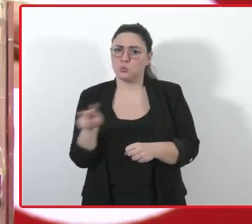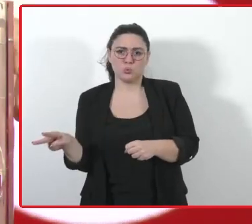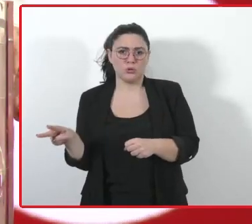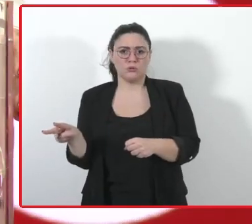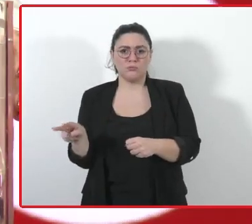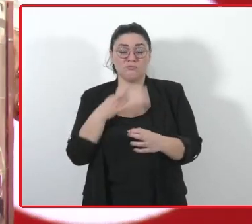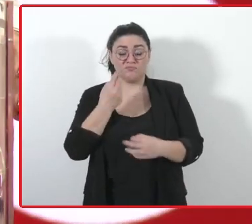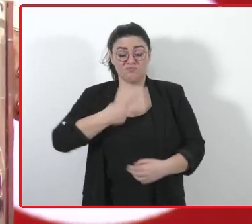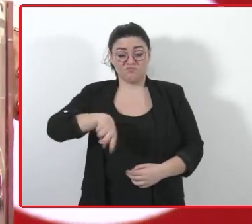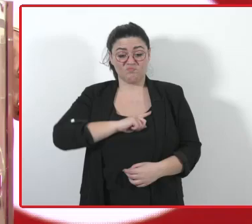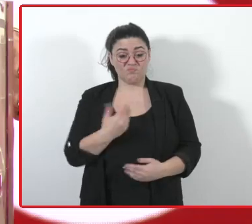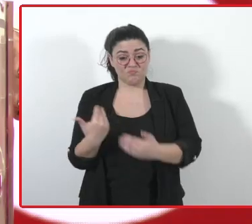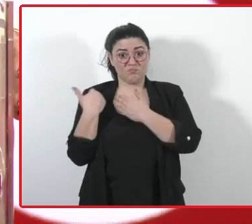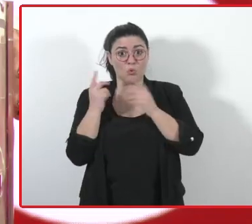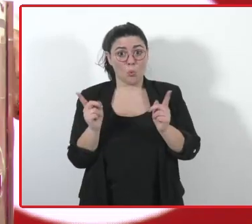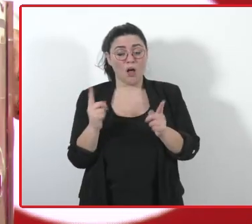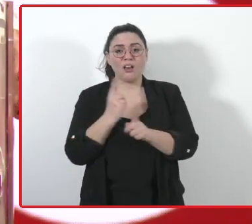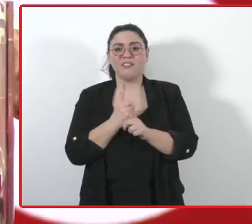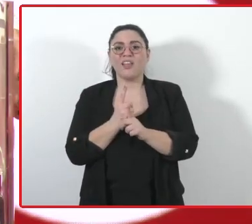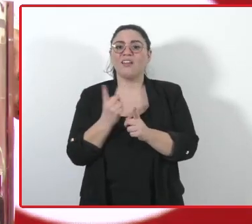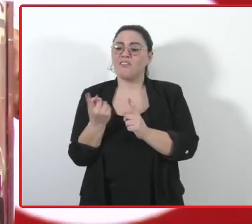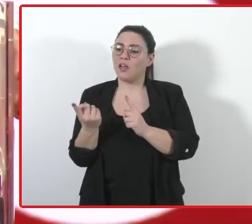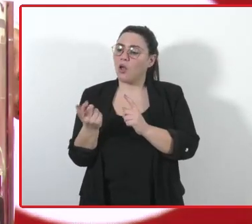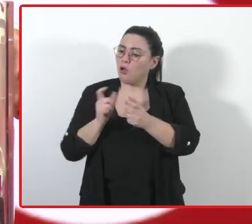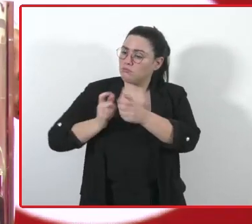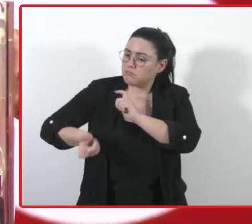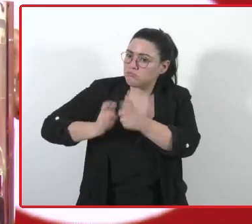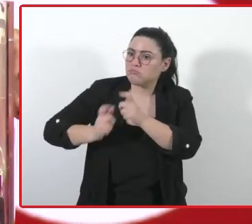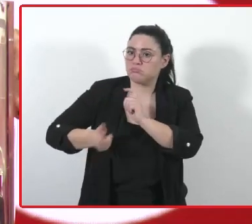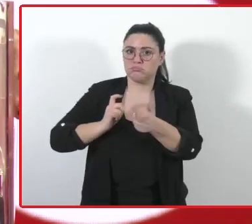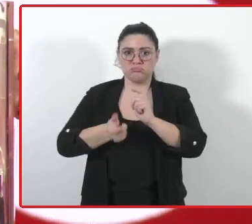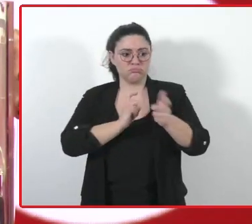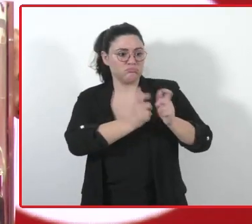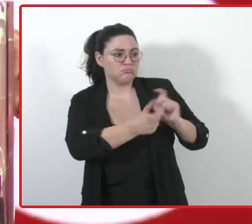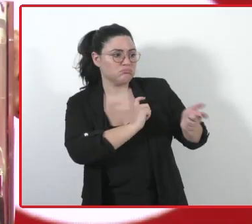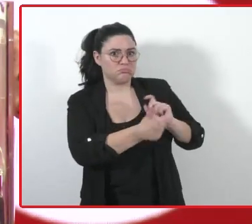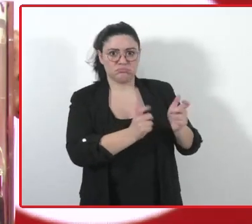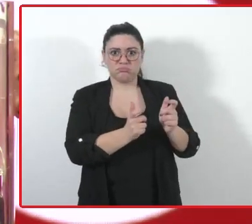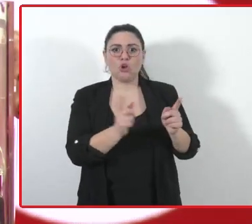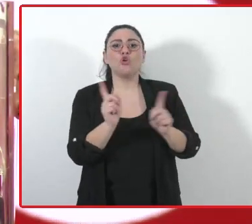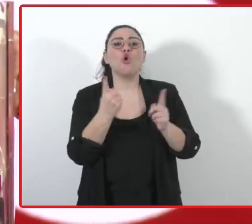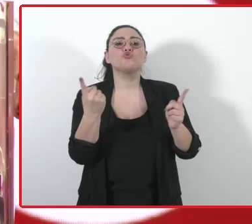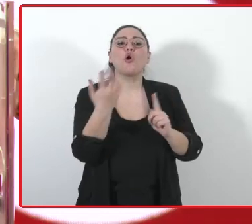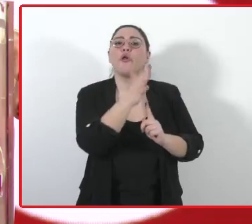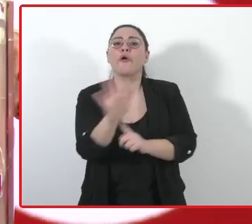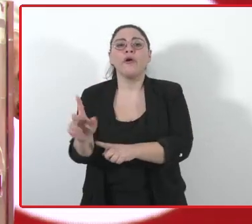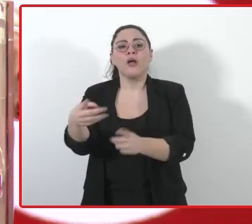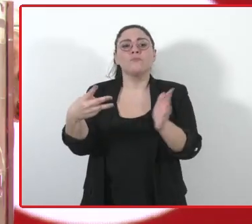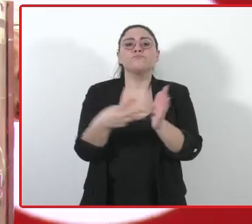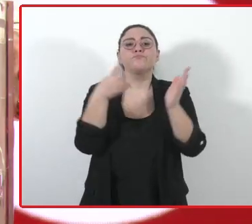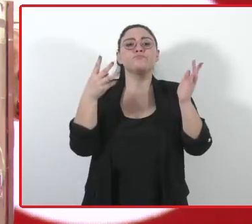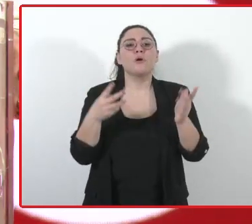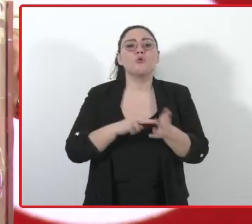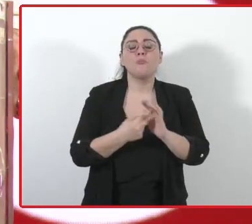di governare governare con la contrattazione Il cambiamento non solo testimoniare il disagio rilanciare la